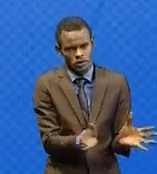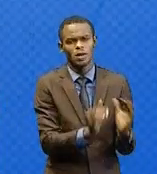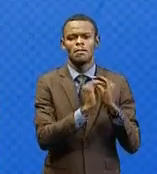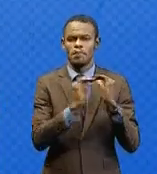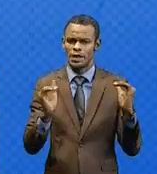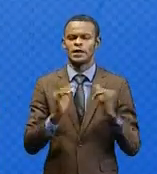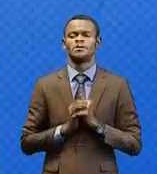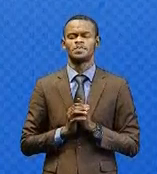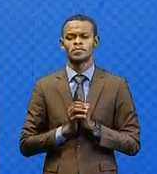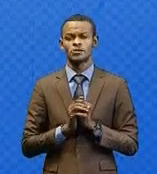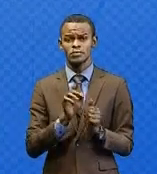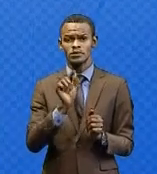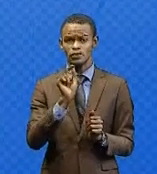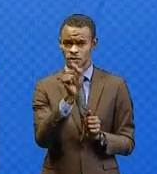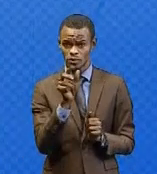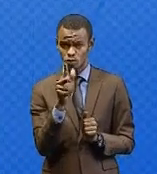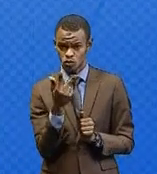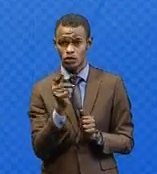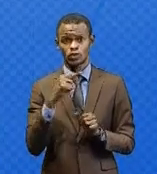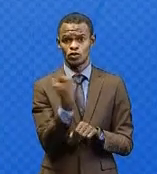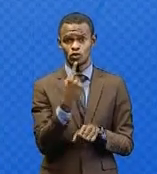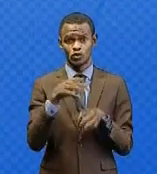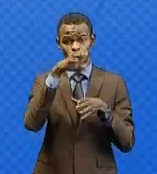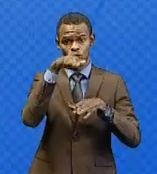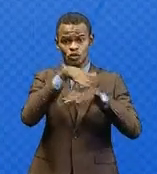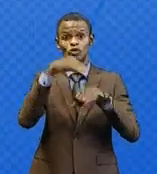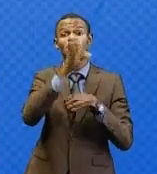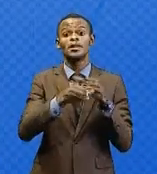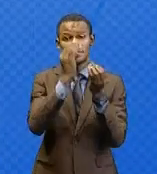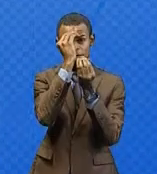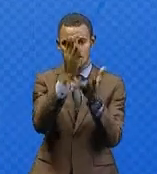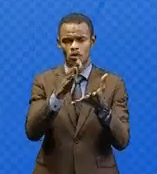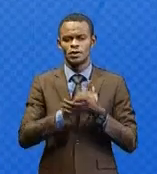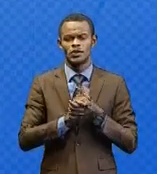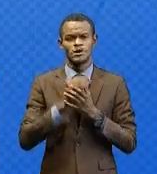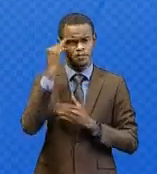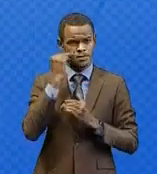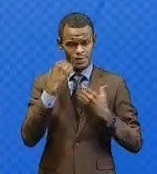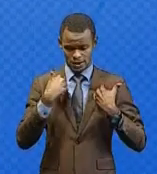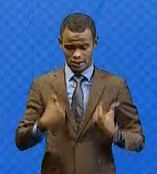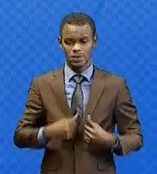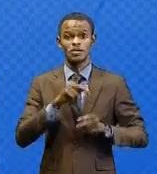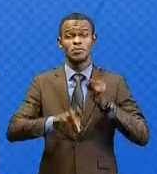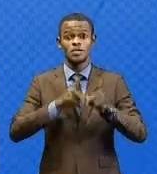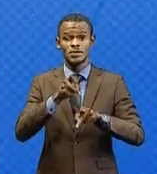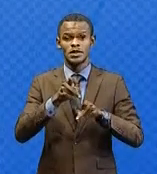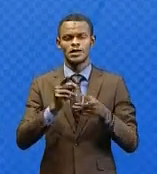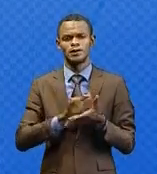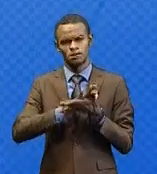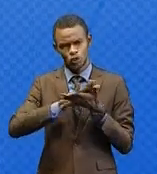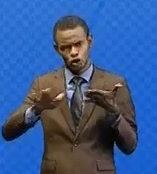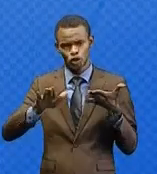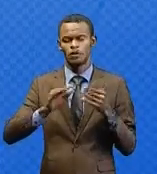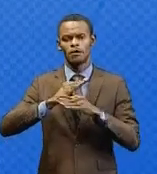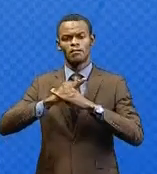Au point 3, toujours sur ces chapitres de points d'information, le ministre de la Santé publique, Hygiène et Prévention